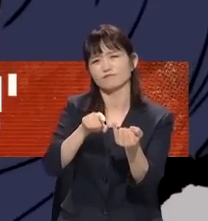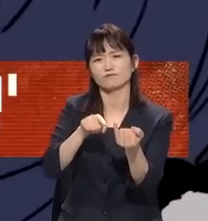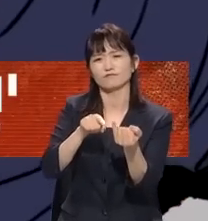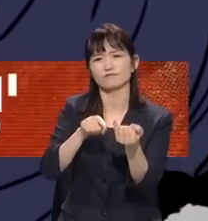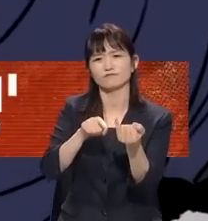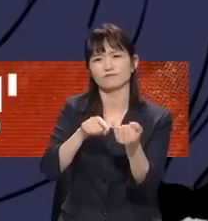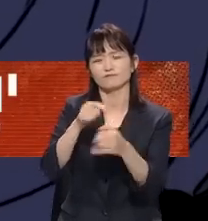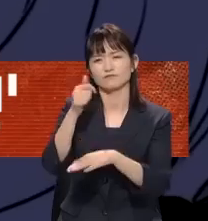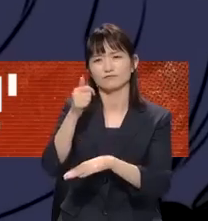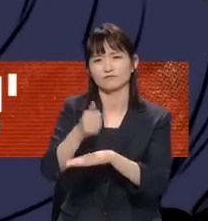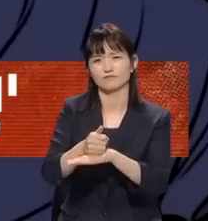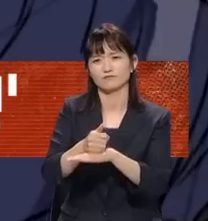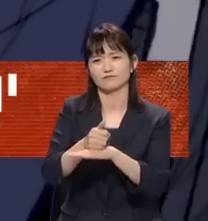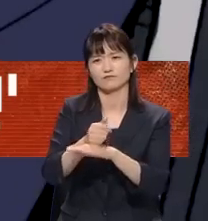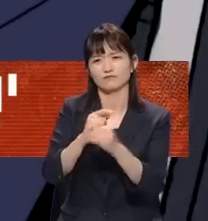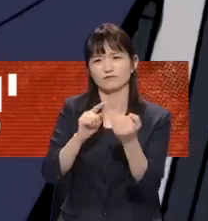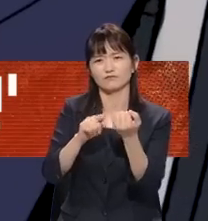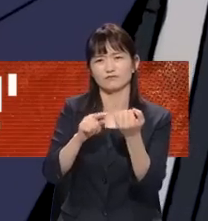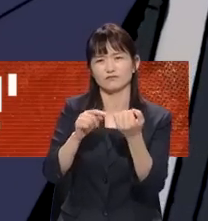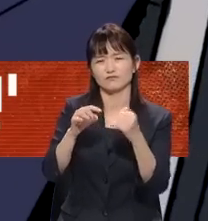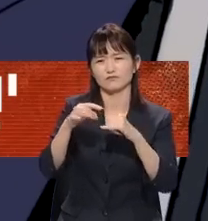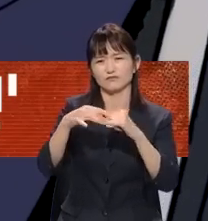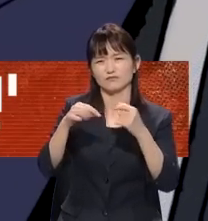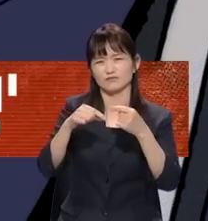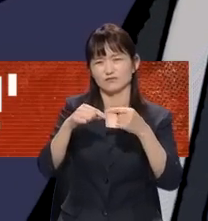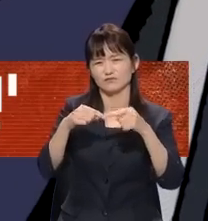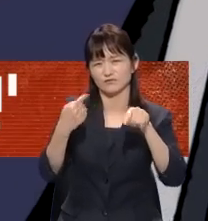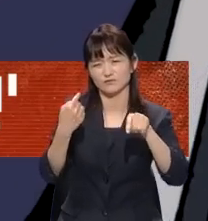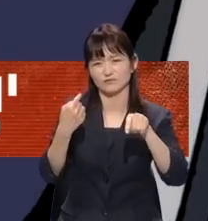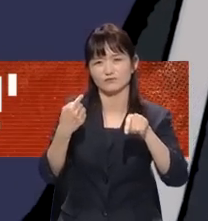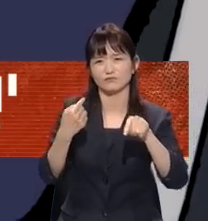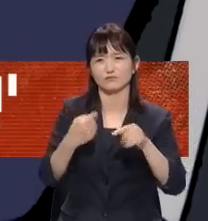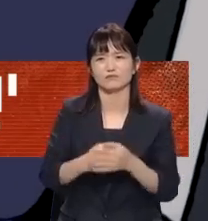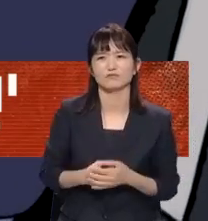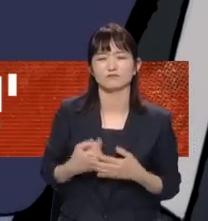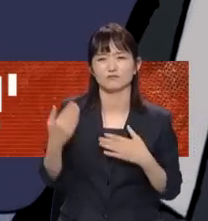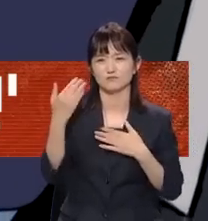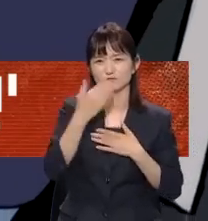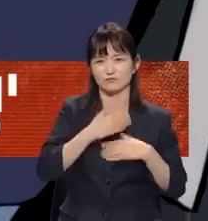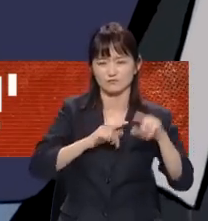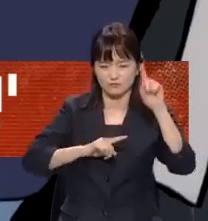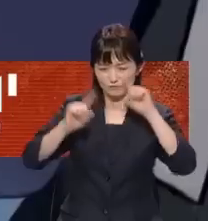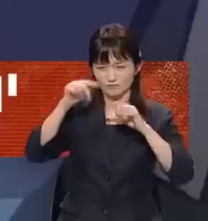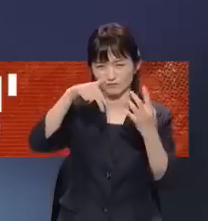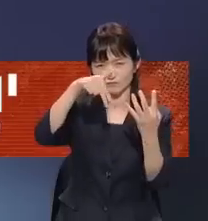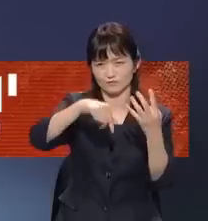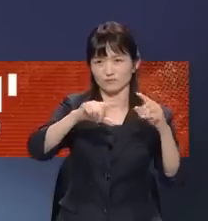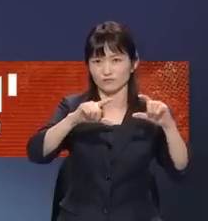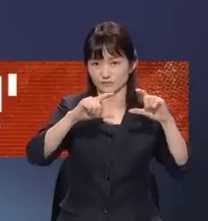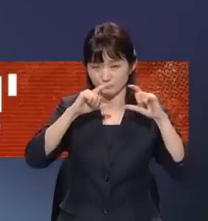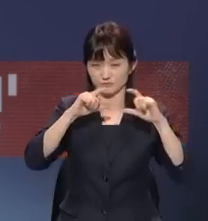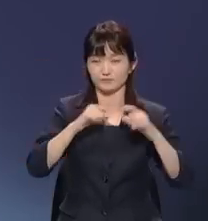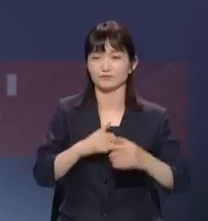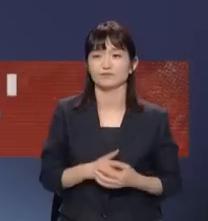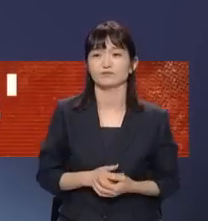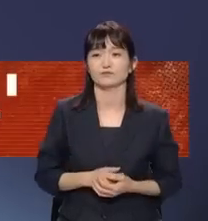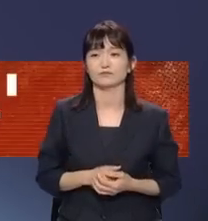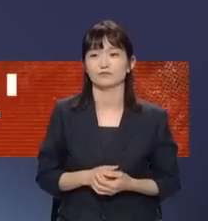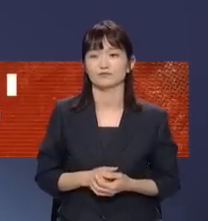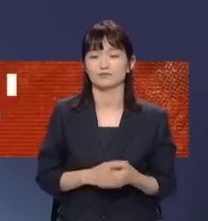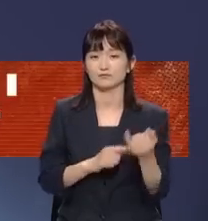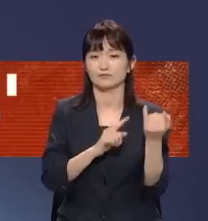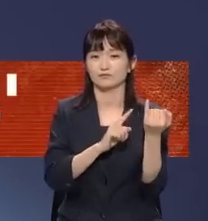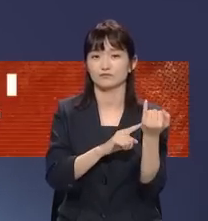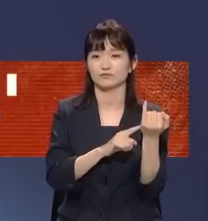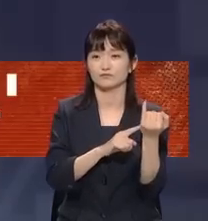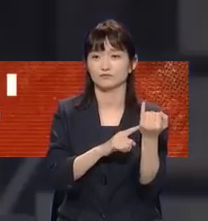결국에는 손가락도 뭐 부러졌습니다 손가락 골절이 생겨서 전치 사주의 상해를 입었고요 그때 이후에 이제